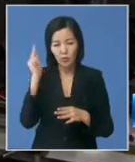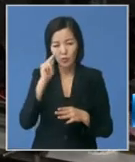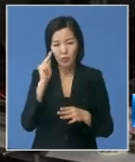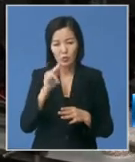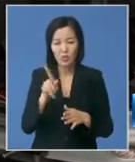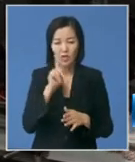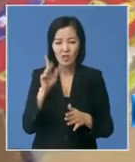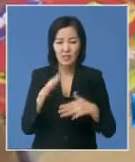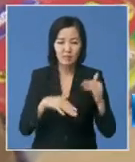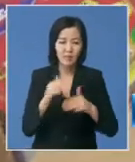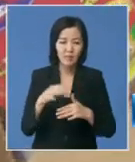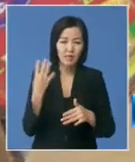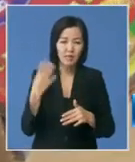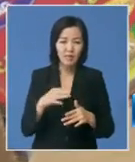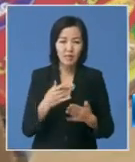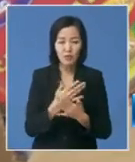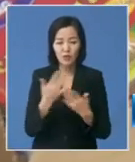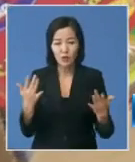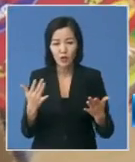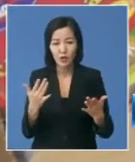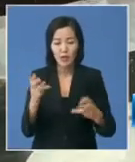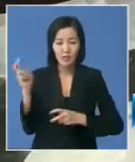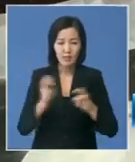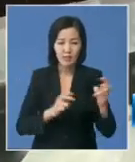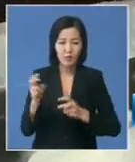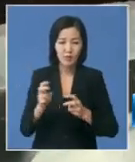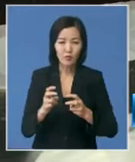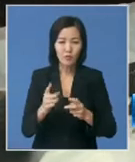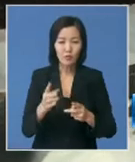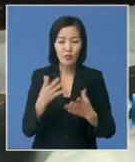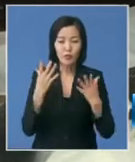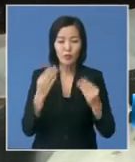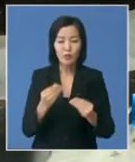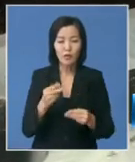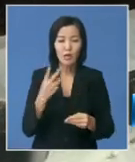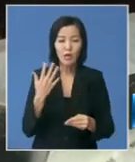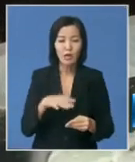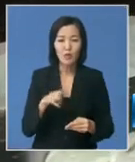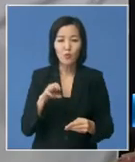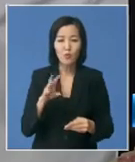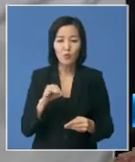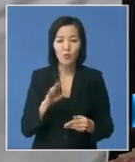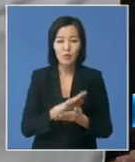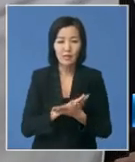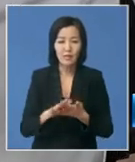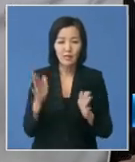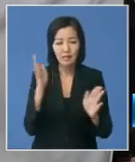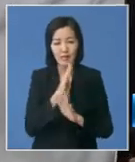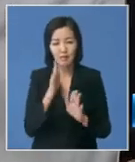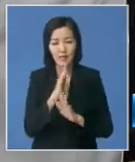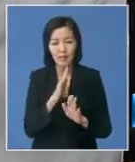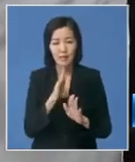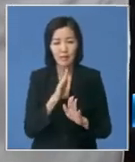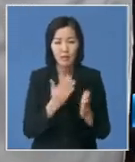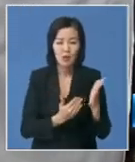жас мамандар. Ал 40 түрлі өнім дайындайтын кәсіпорын қазір күніне 50 тонна сүт өңдейді. Табиғи таза өнімдер нарықта ерекше